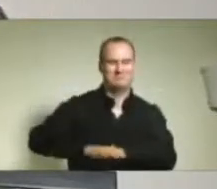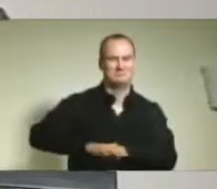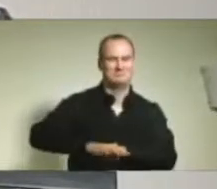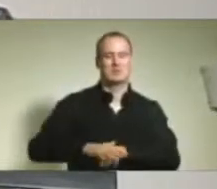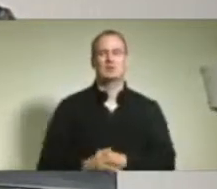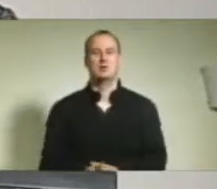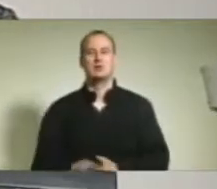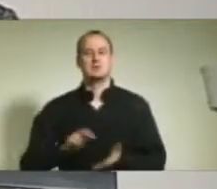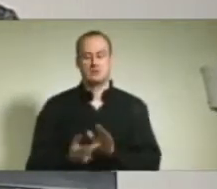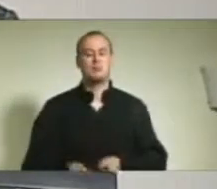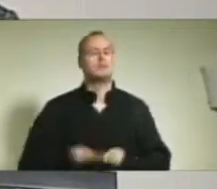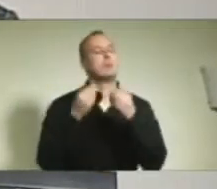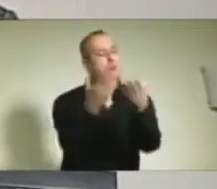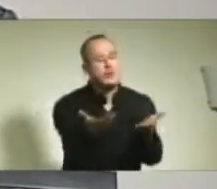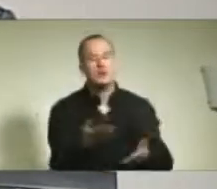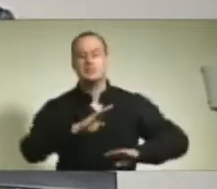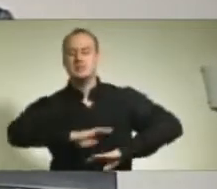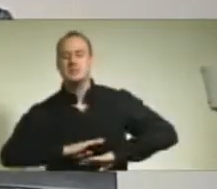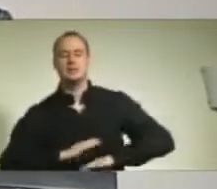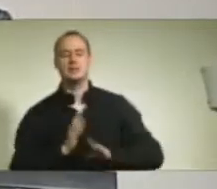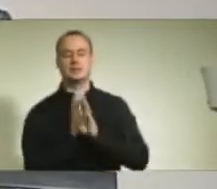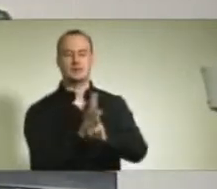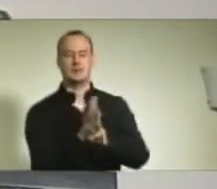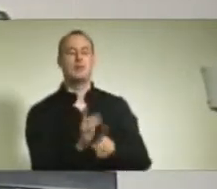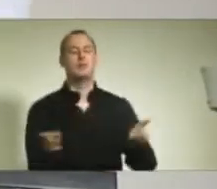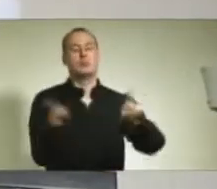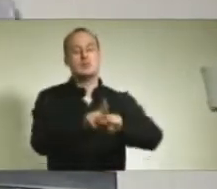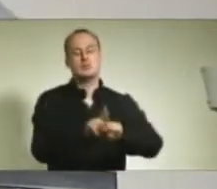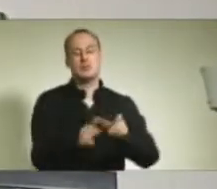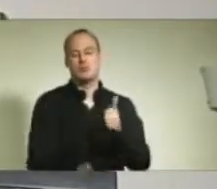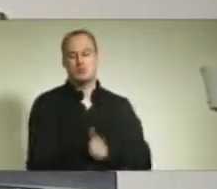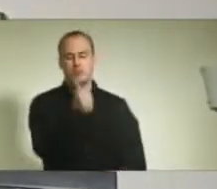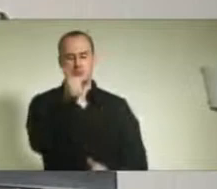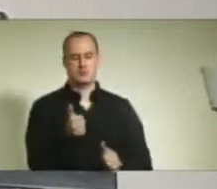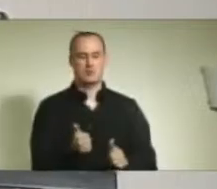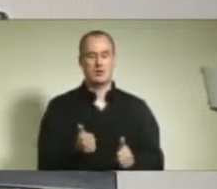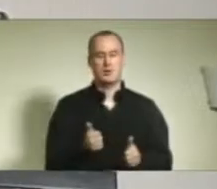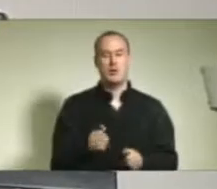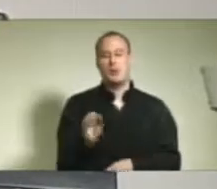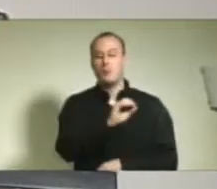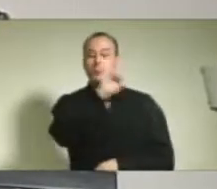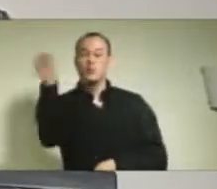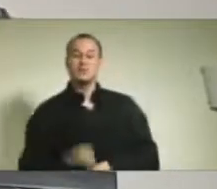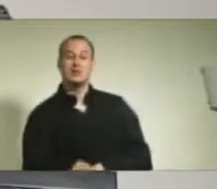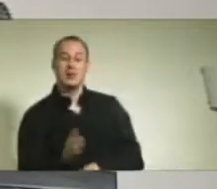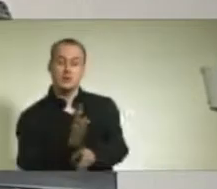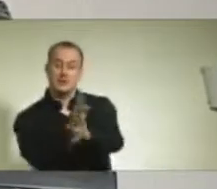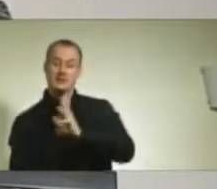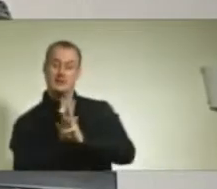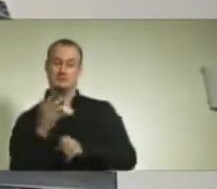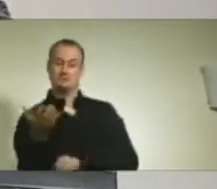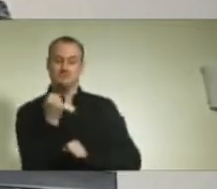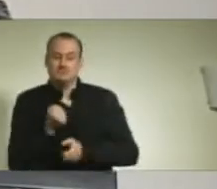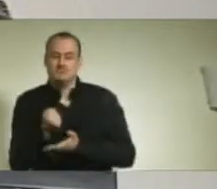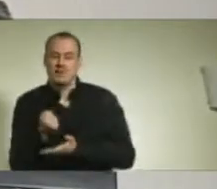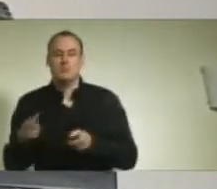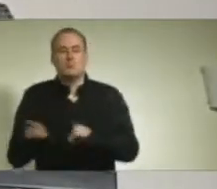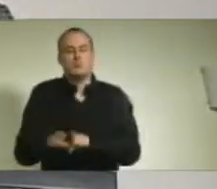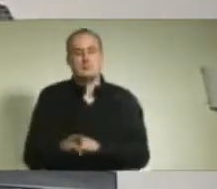pour conquérir le plus de parts de marché possible et également se développer sur le crédit et la maîtrise des risques.